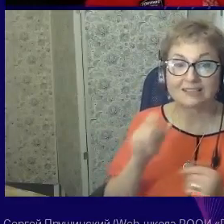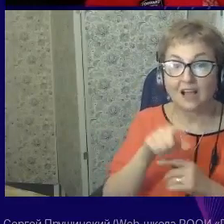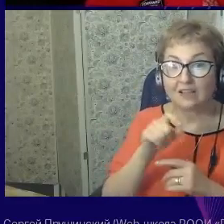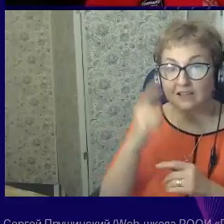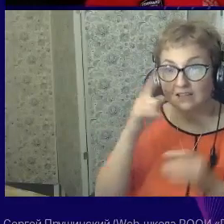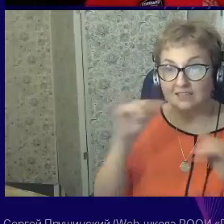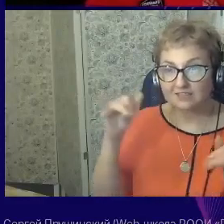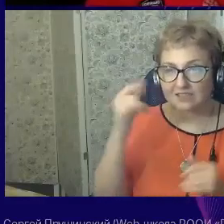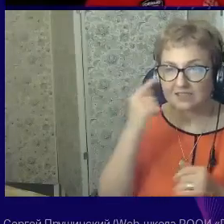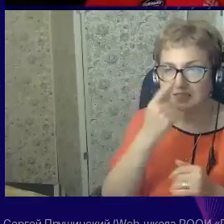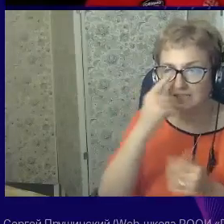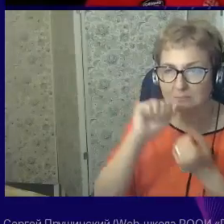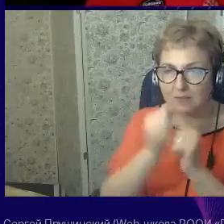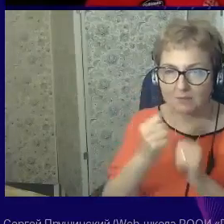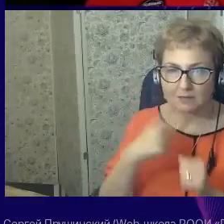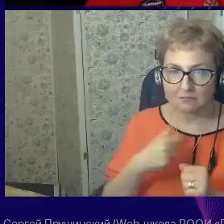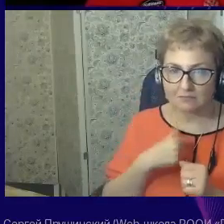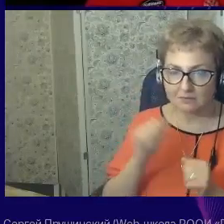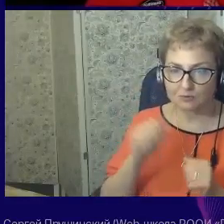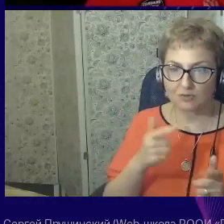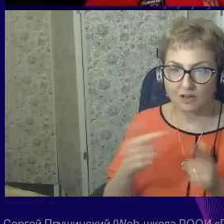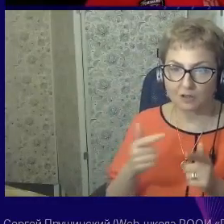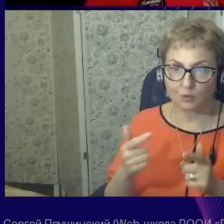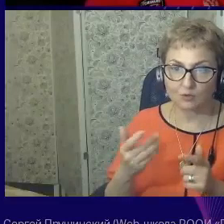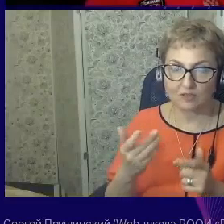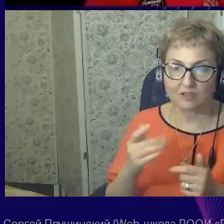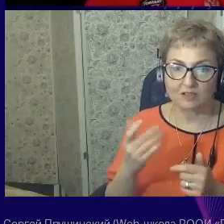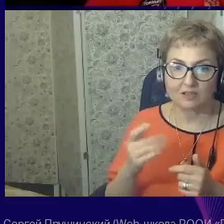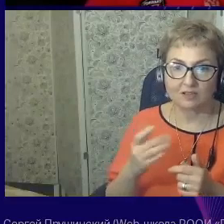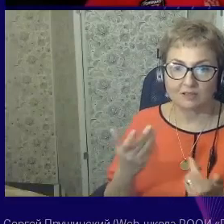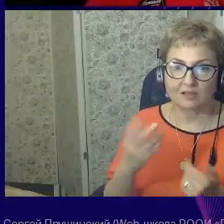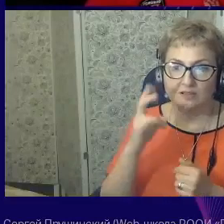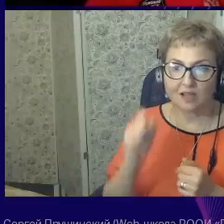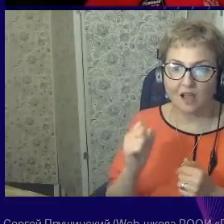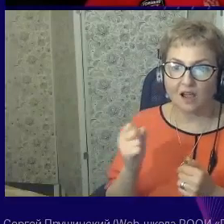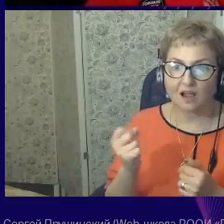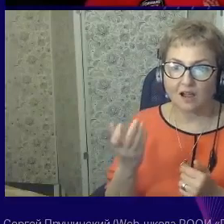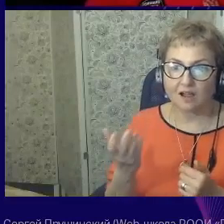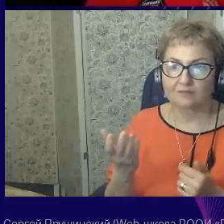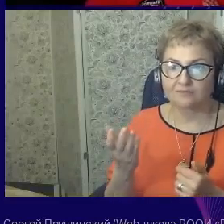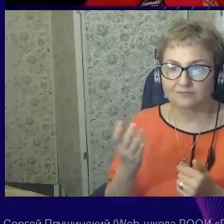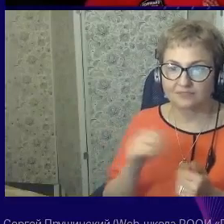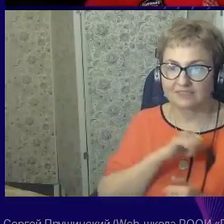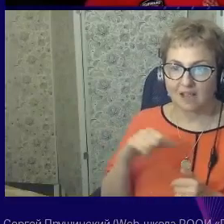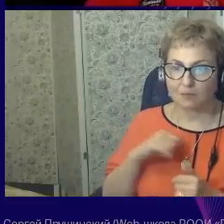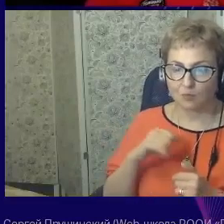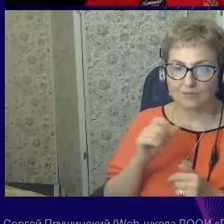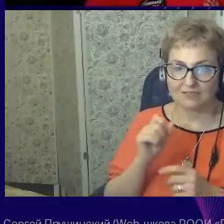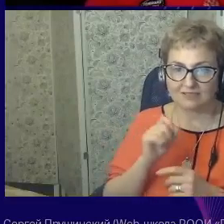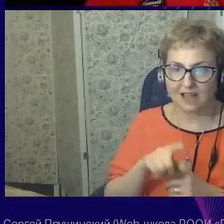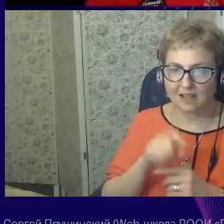Задания на развитие зрительной памяти, мы их можем прям готовить буквально на самом